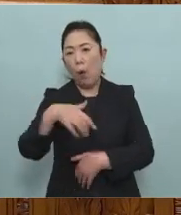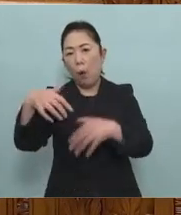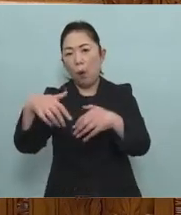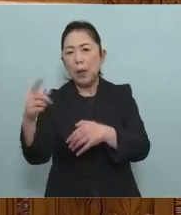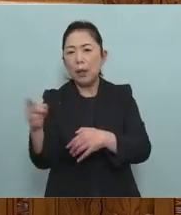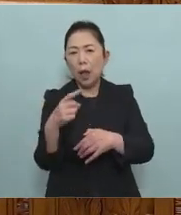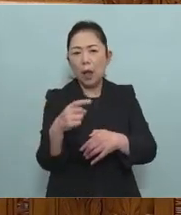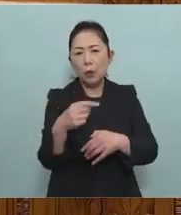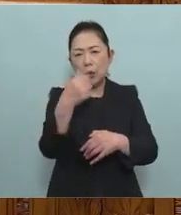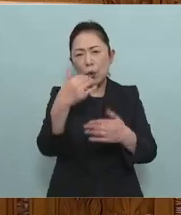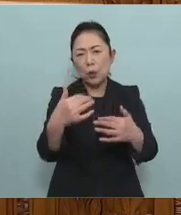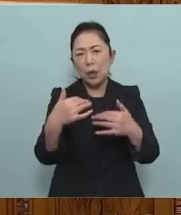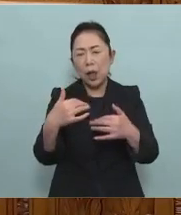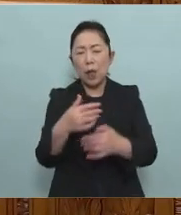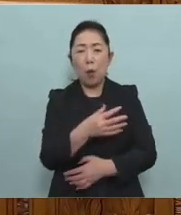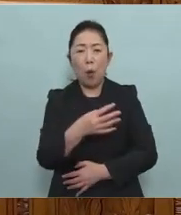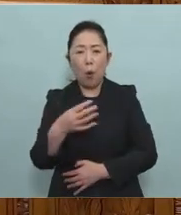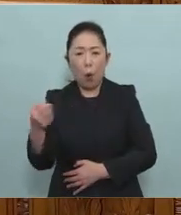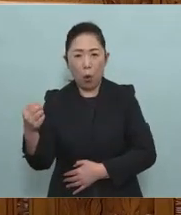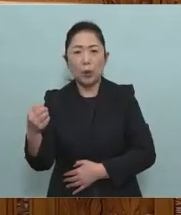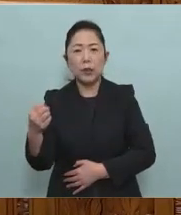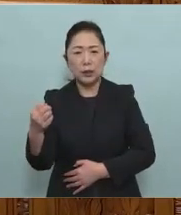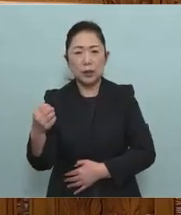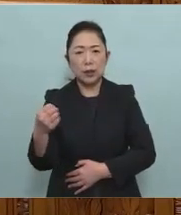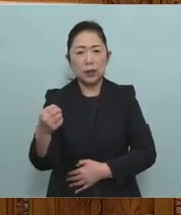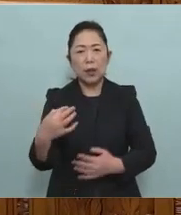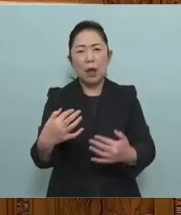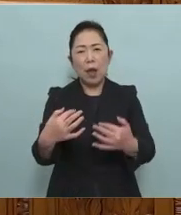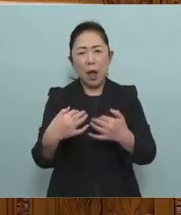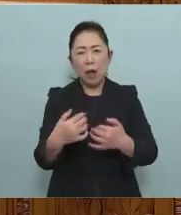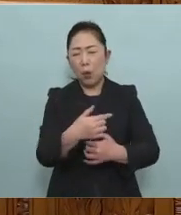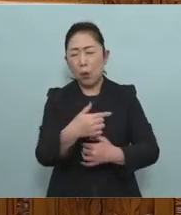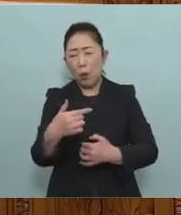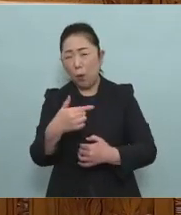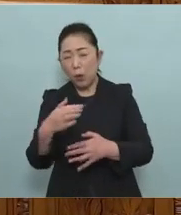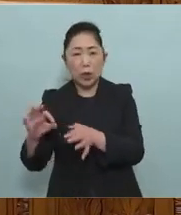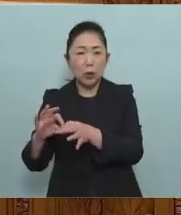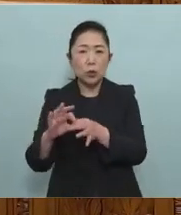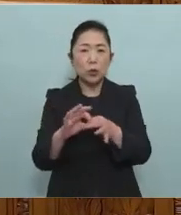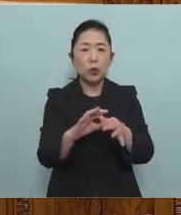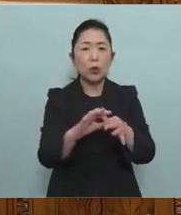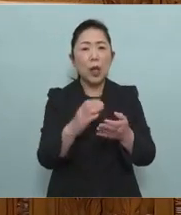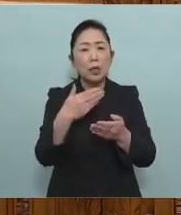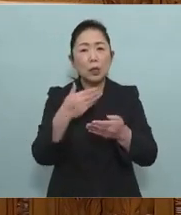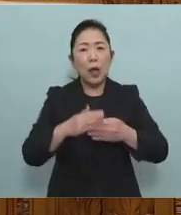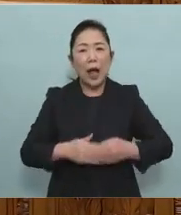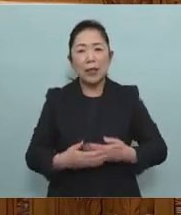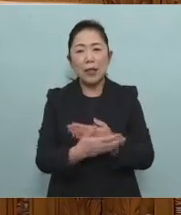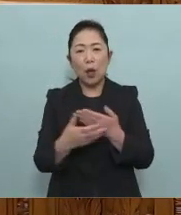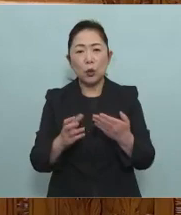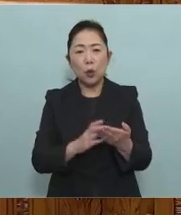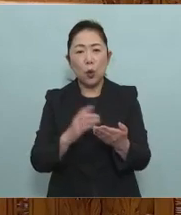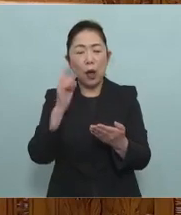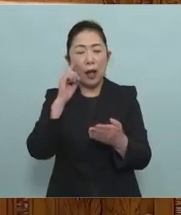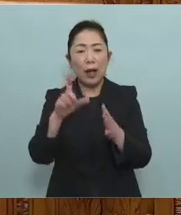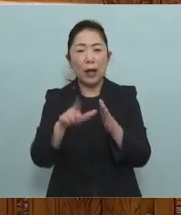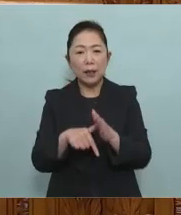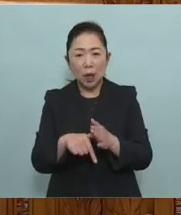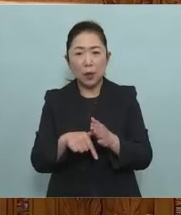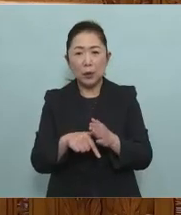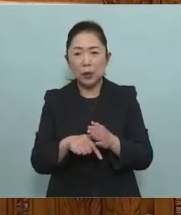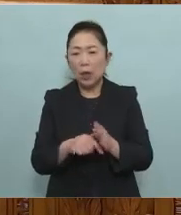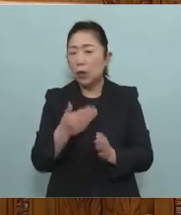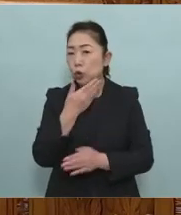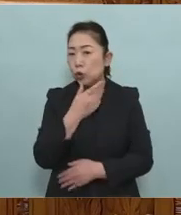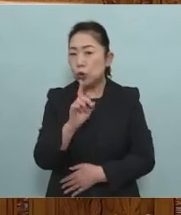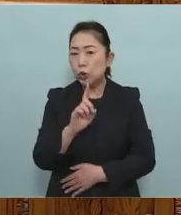風などの被害が頻発し、一次産業に大打撃を与え続けています。食料安全保障を考える場合、何より重要